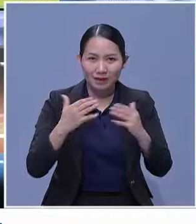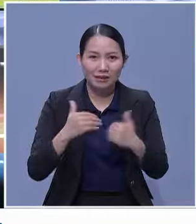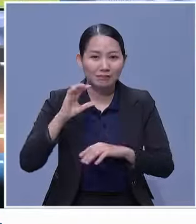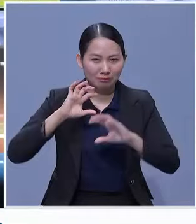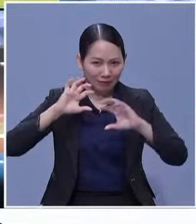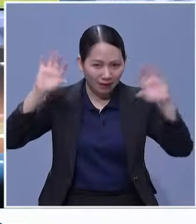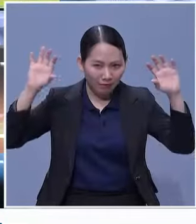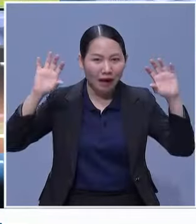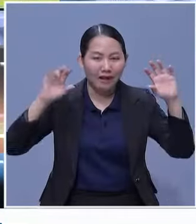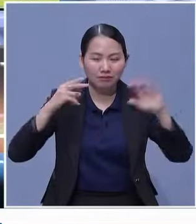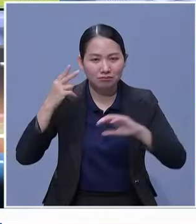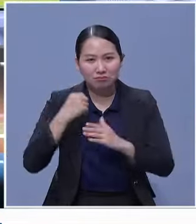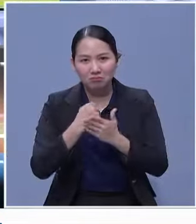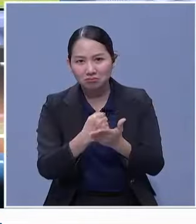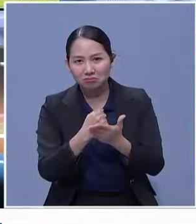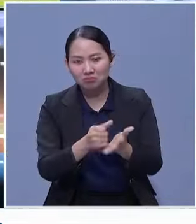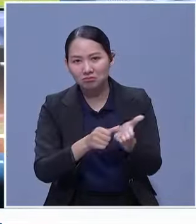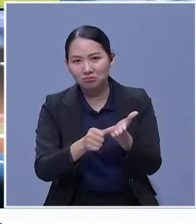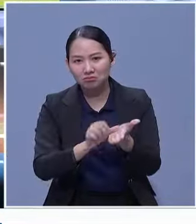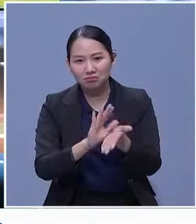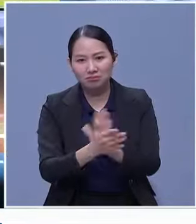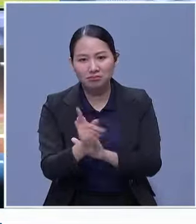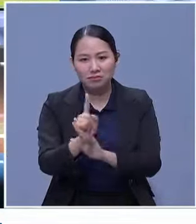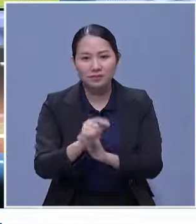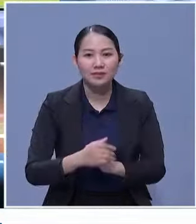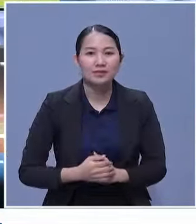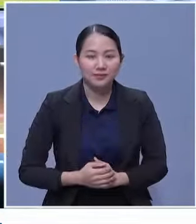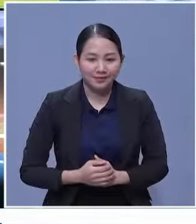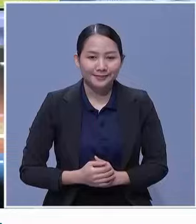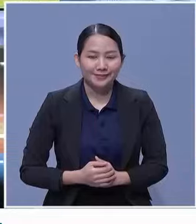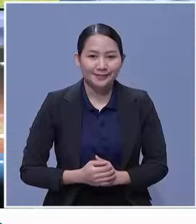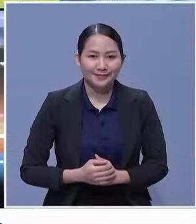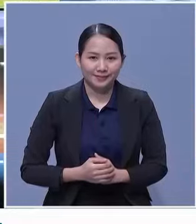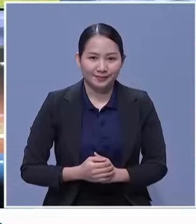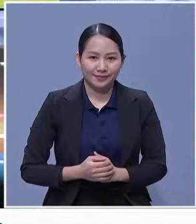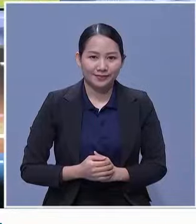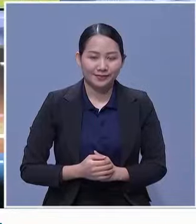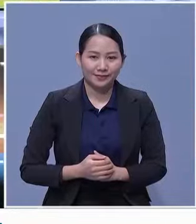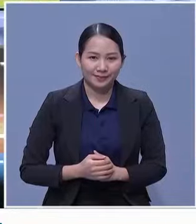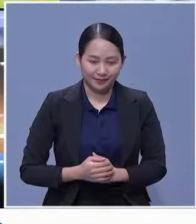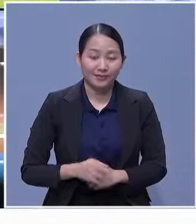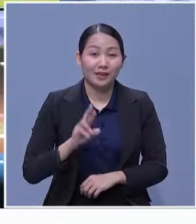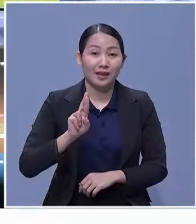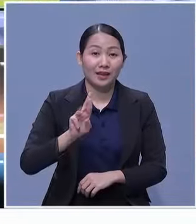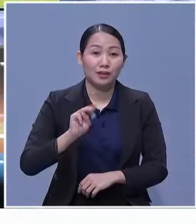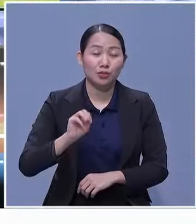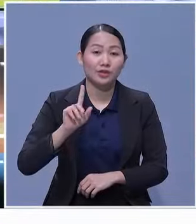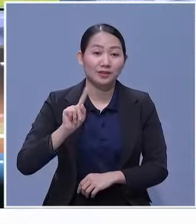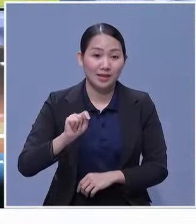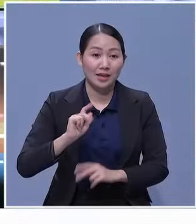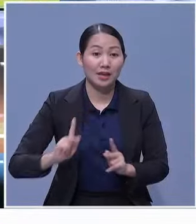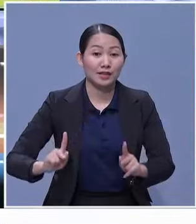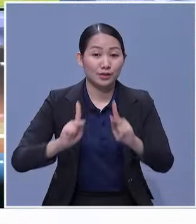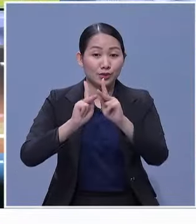เอ่อล่าสุดทางด้านของคุณประเสริฐจันทรรวงทองนะครับรัฐมนตรีว่าการกระทรวงดิจิตัลเพื่อเศรษฐกิจและสังคมก็เปิดเผยถึงการ